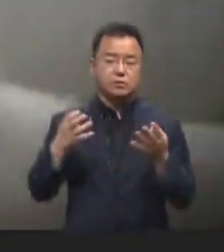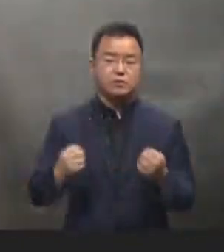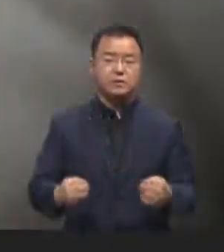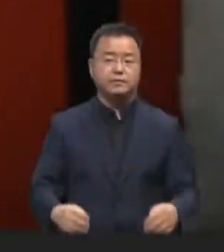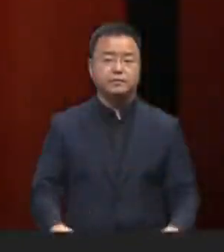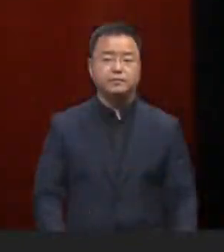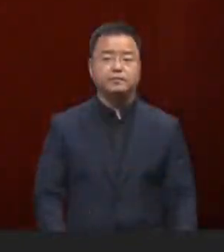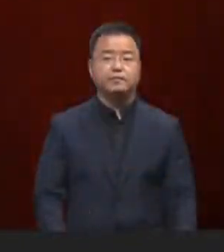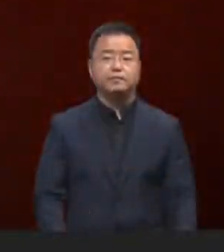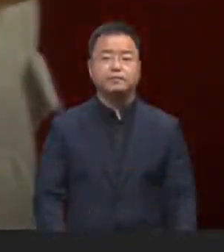스타일 합니다